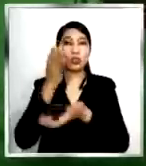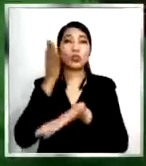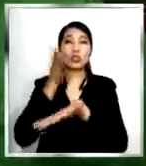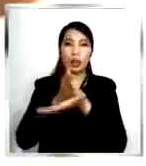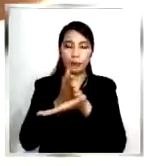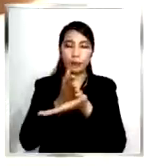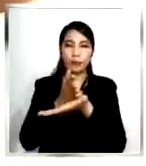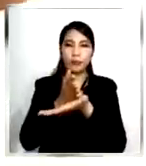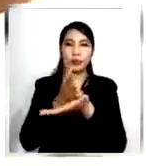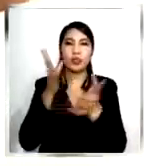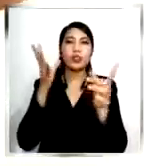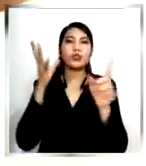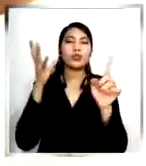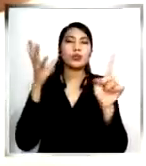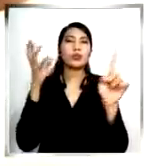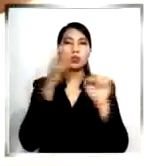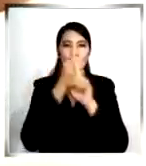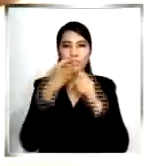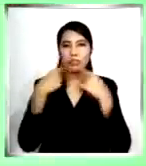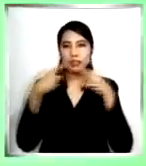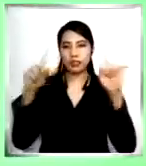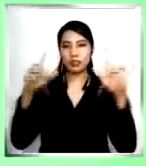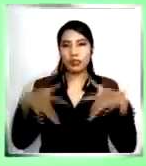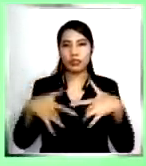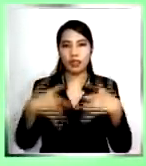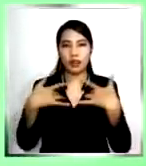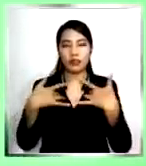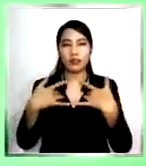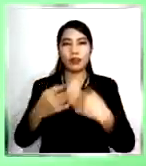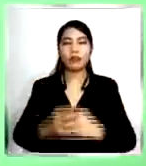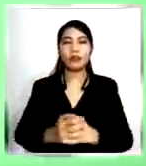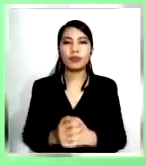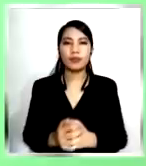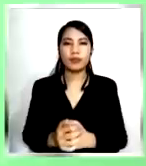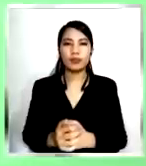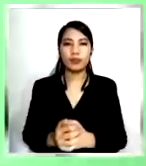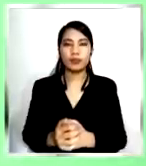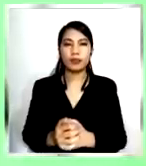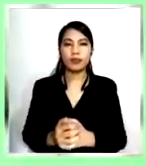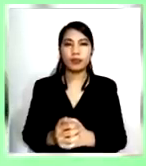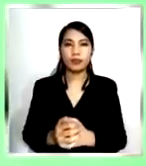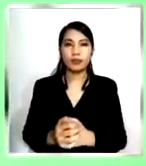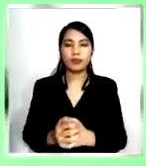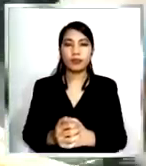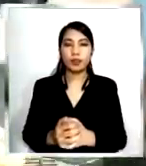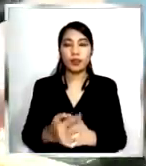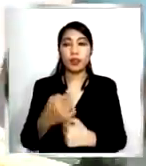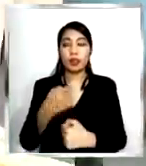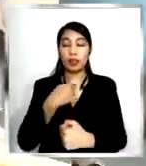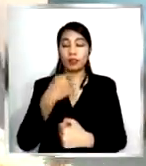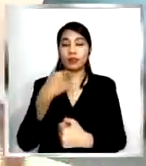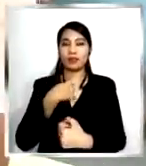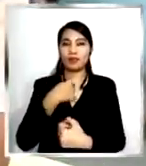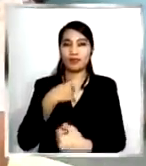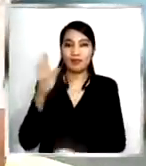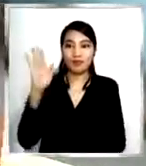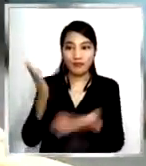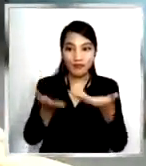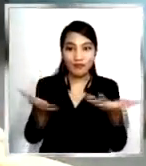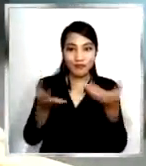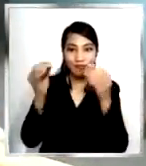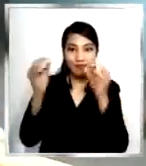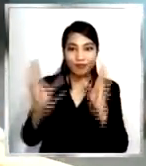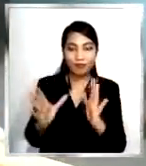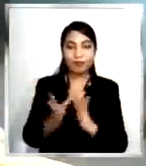buhay. Who are you? Gagawa? Axel? Present po, sir. Sa silong ng isang